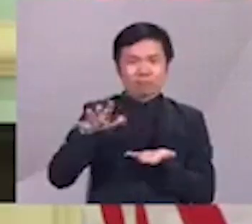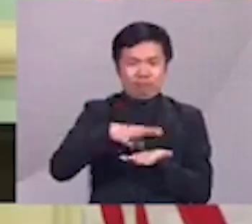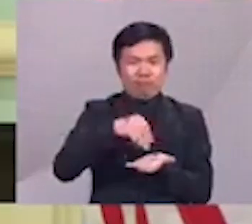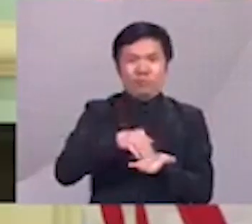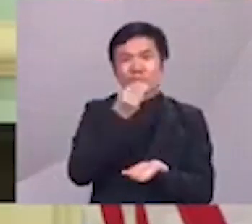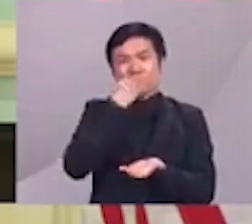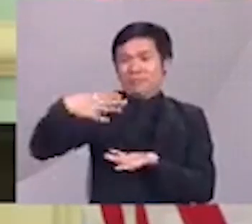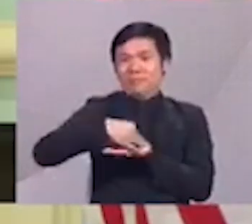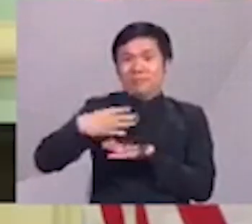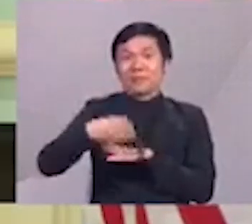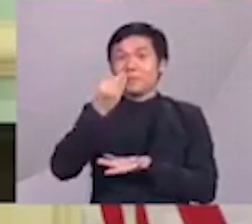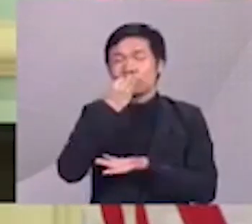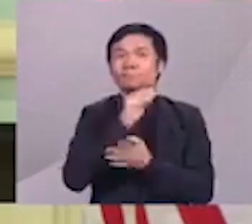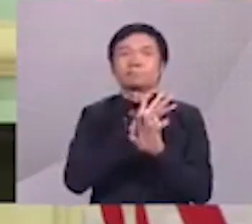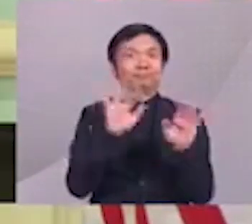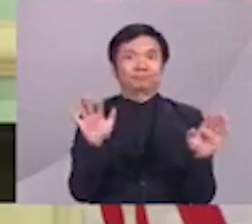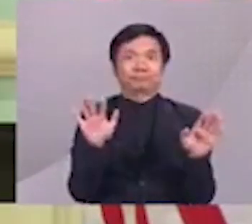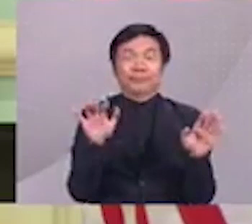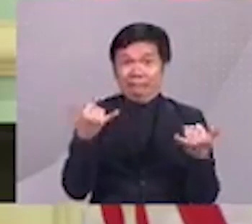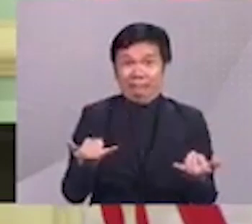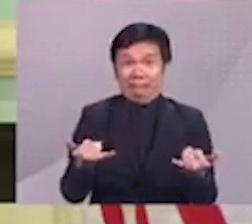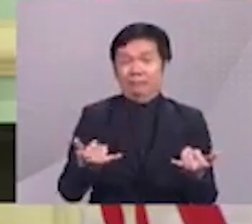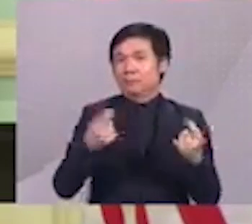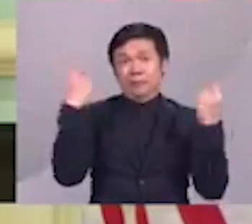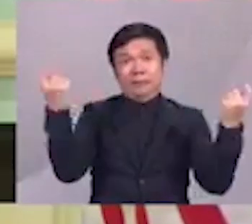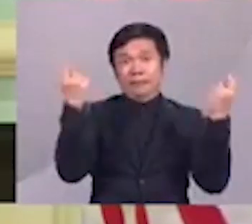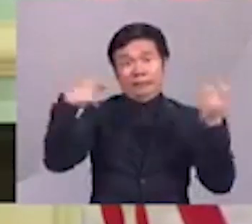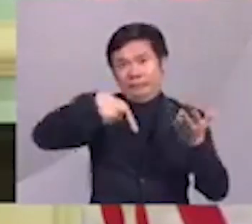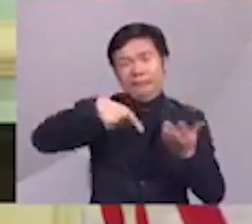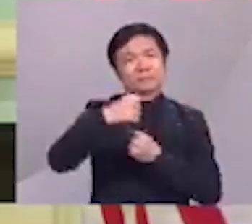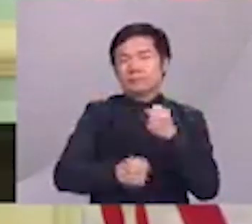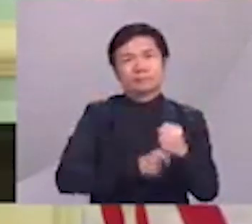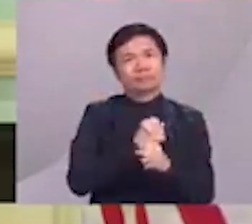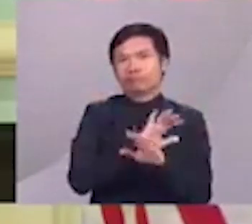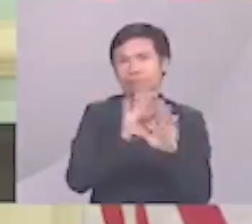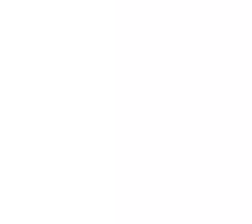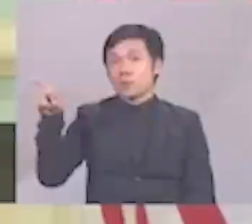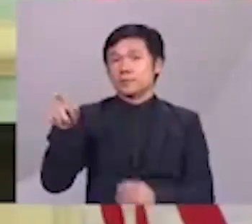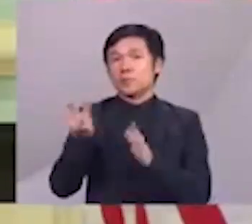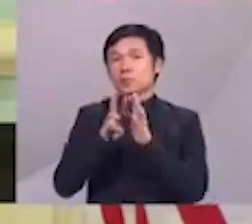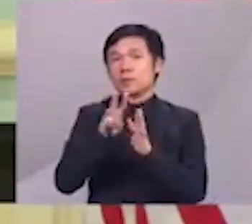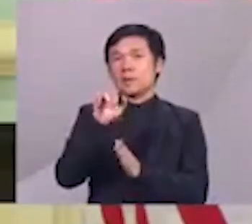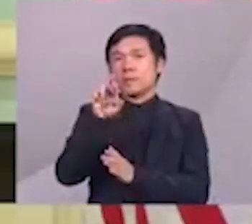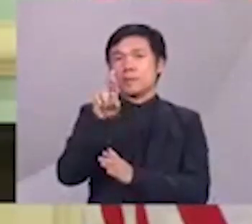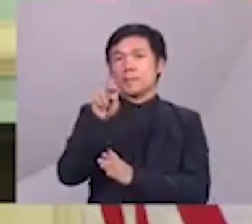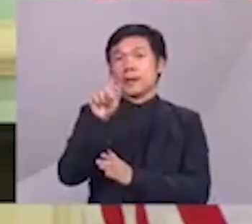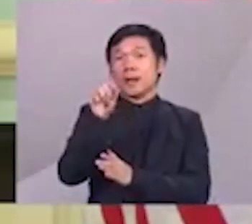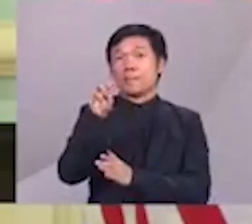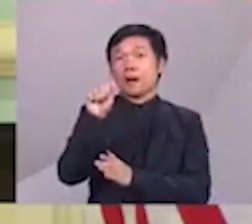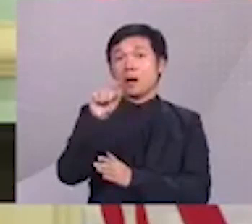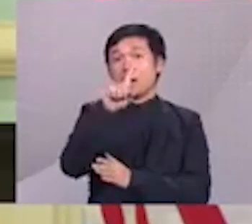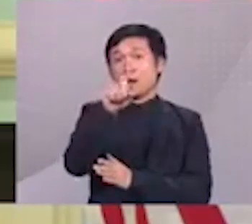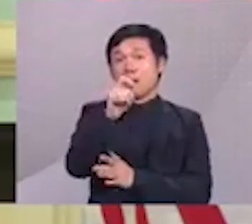tapi bukan untuk hari raya, sambutan hari raya tahun ini. Jadi kita cuba mengelakkan. Berkenaan dengan SOP